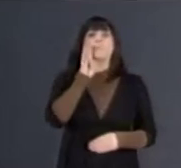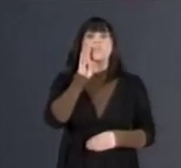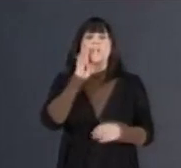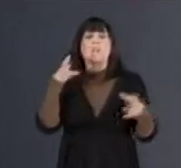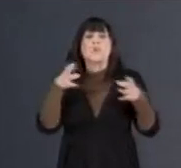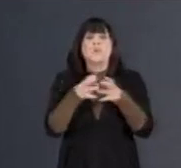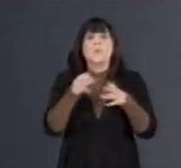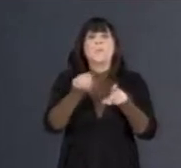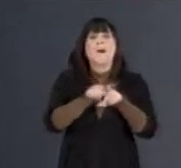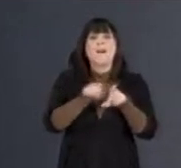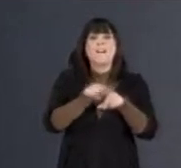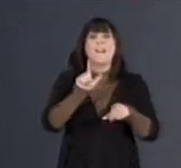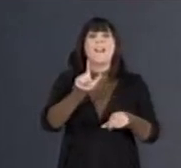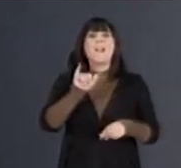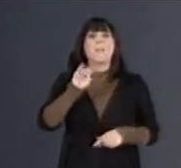u fil-fatt tanka